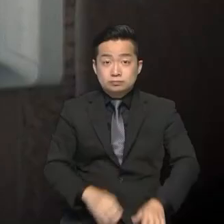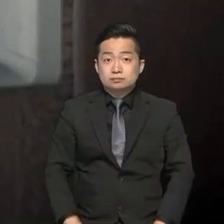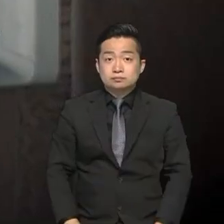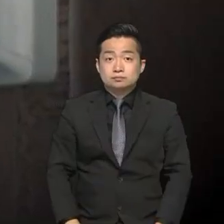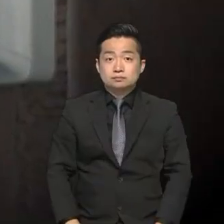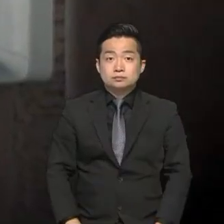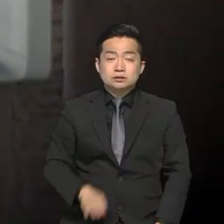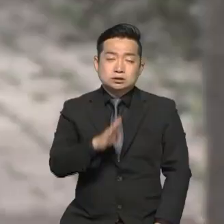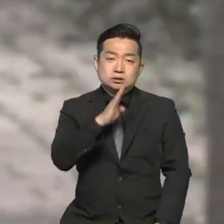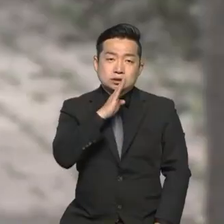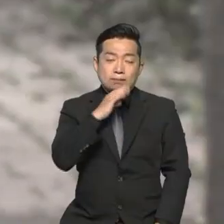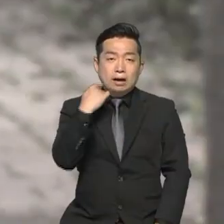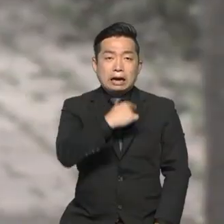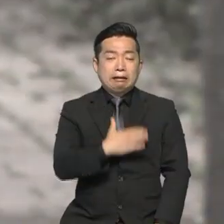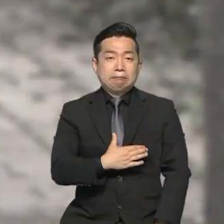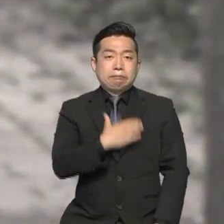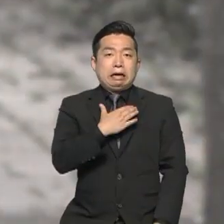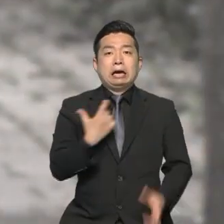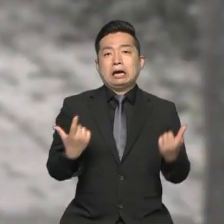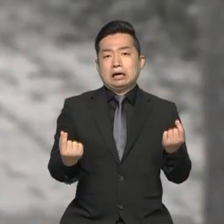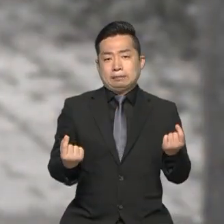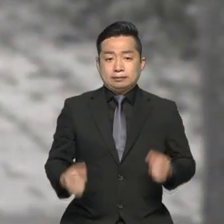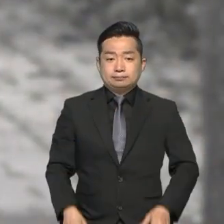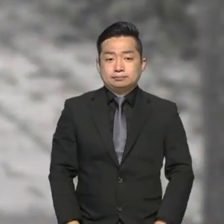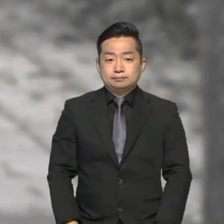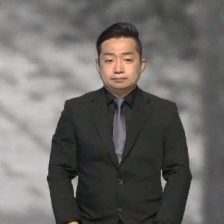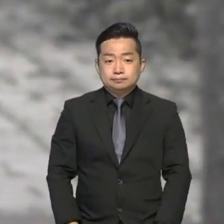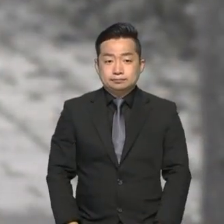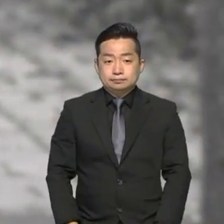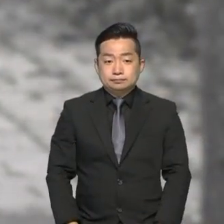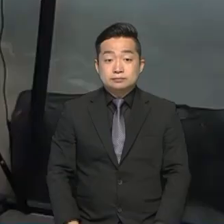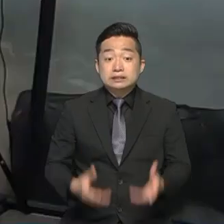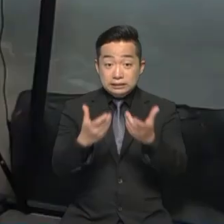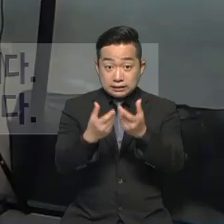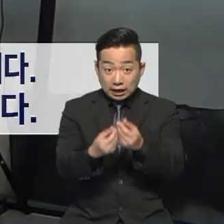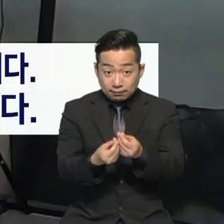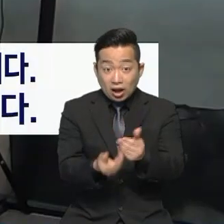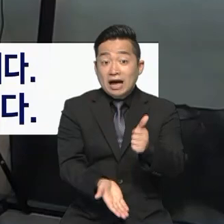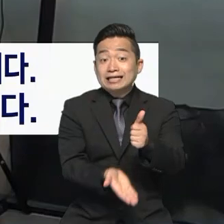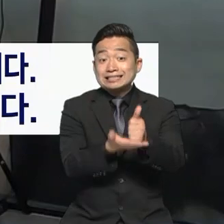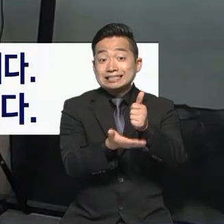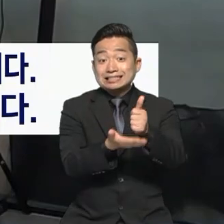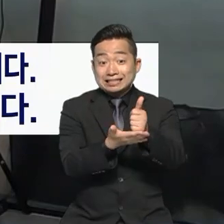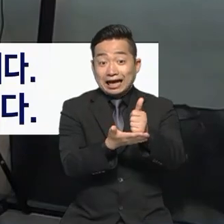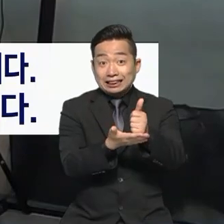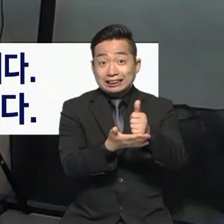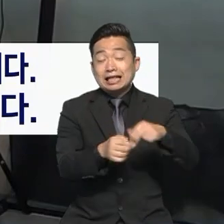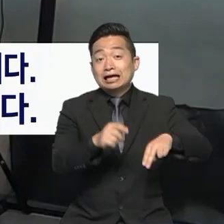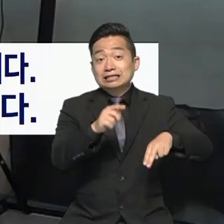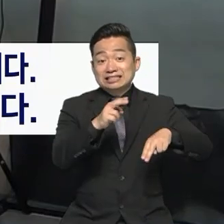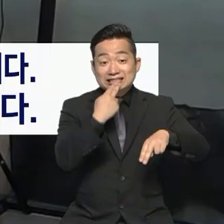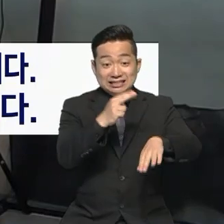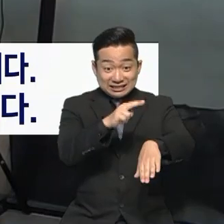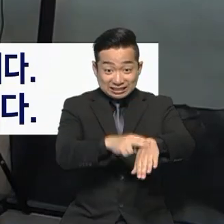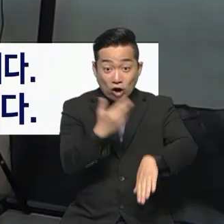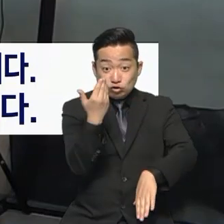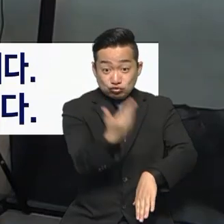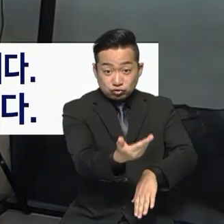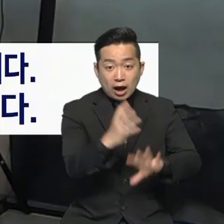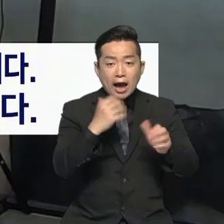마치 저승사자법처럼 됐다고 주장합니다. 선생님께서 칭찬 스티커를 부여했다고 해서 그게 아동학대다, 정서적